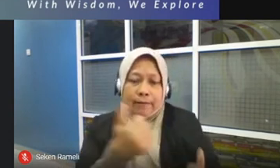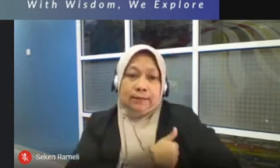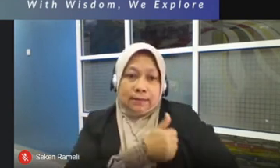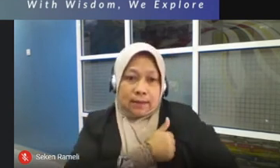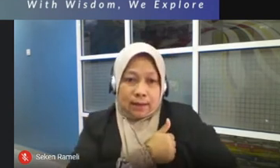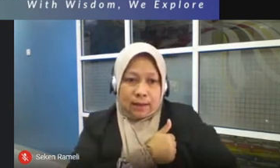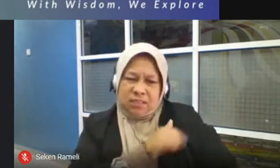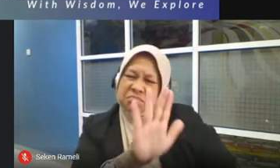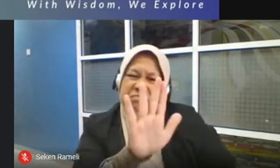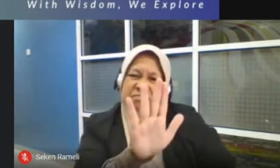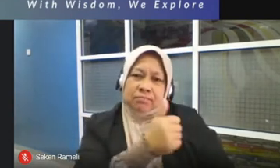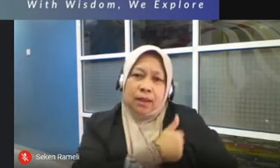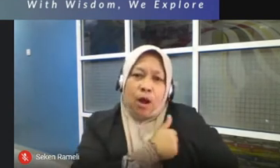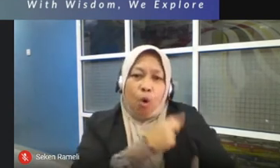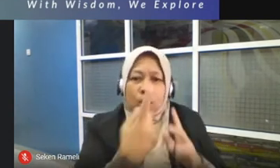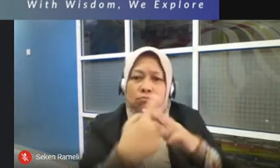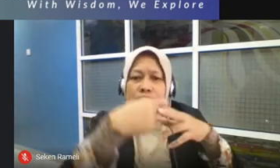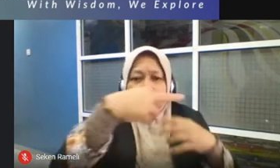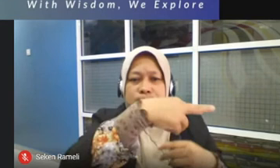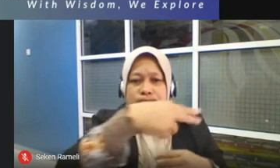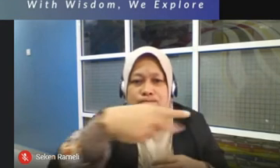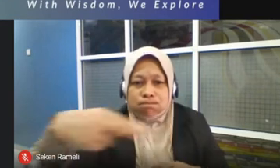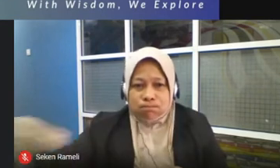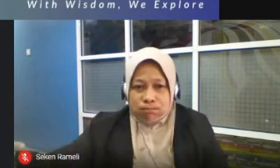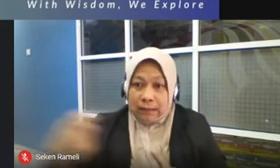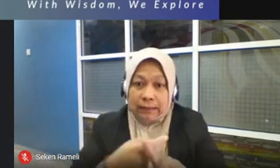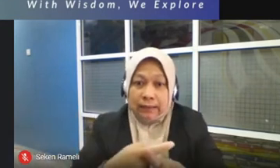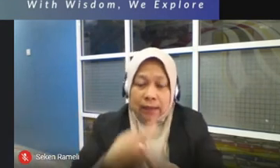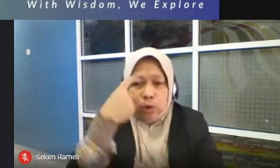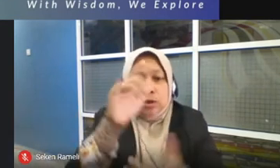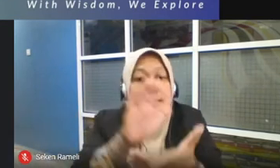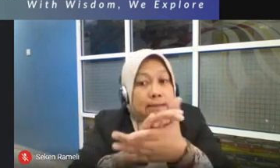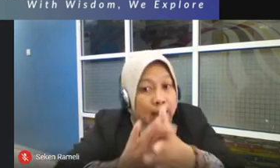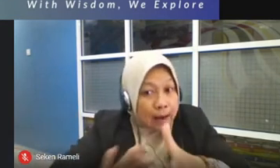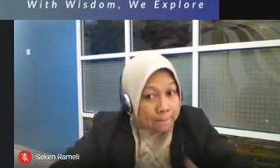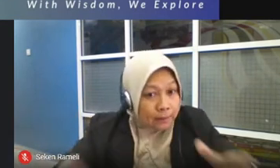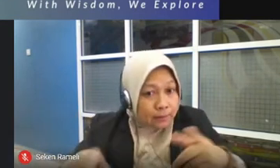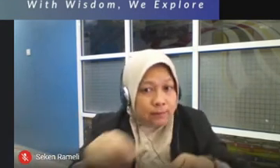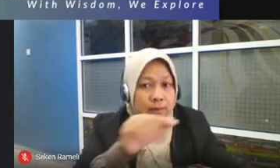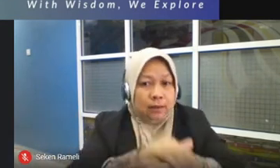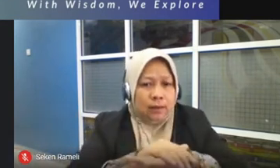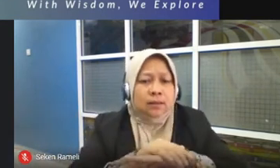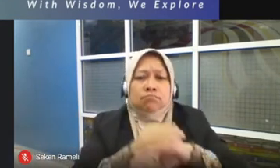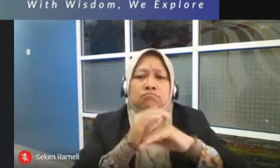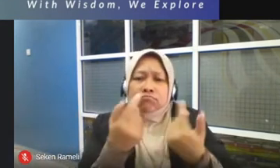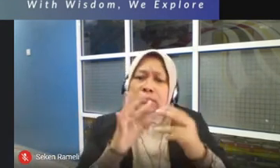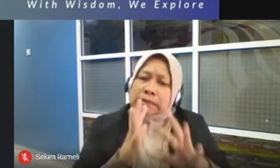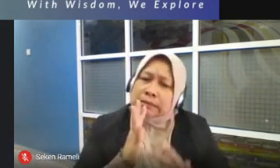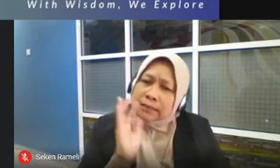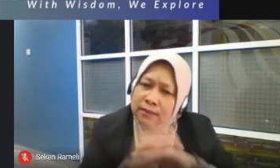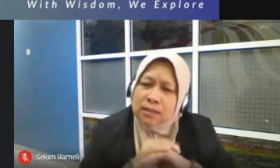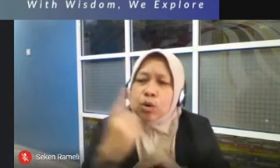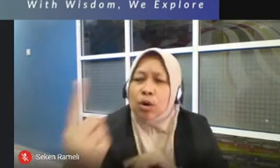Navy SEAL ni ataupun penyelam daripada Navy datang untuk menyelamatkan mereka dan cuba berinteraksi,